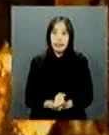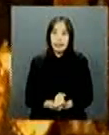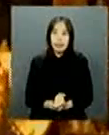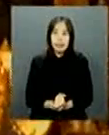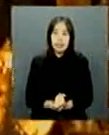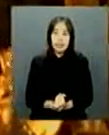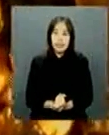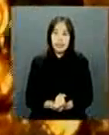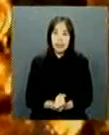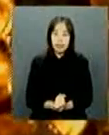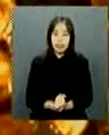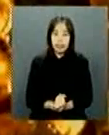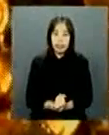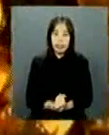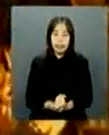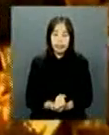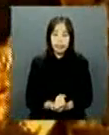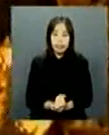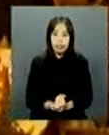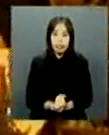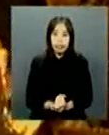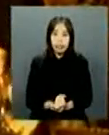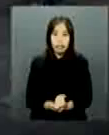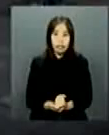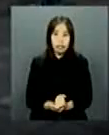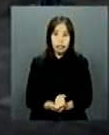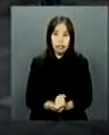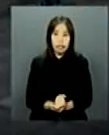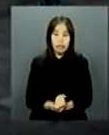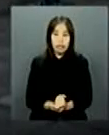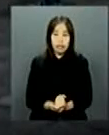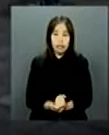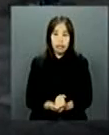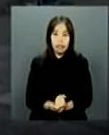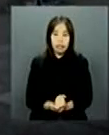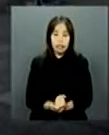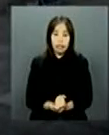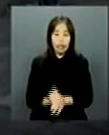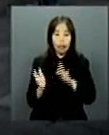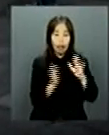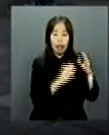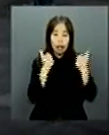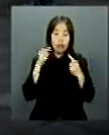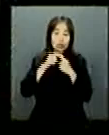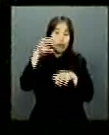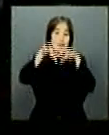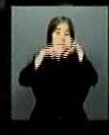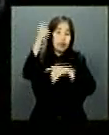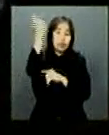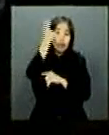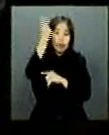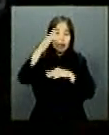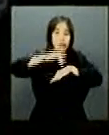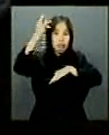ขณะ ที่สถานที่ท่องเที่ยวตามธรรมชาติทั้งที่เขา